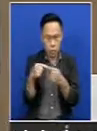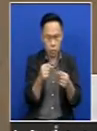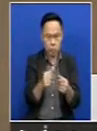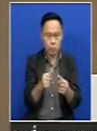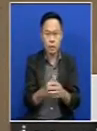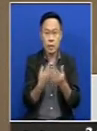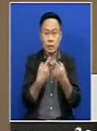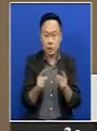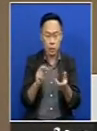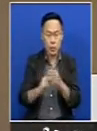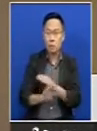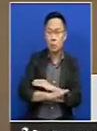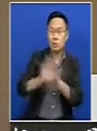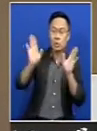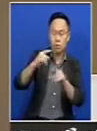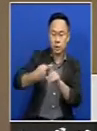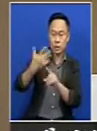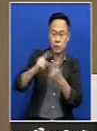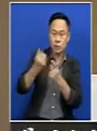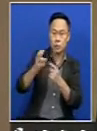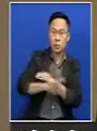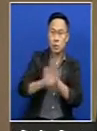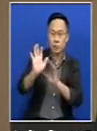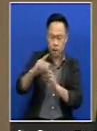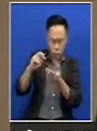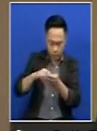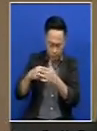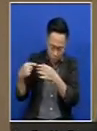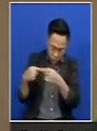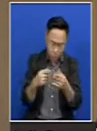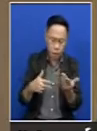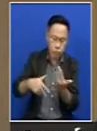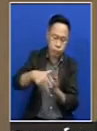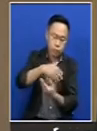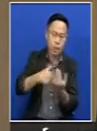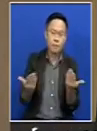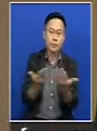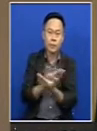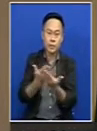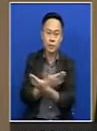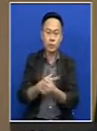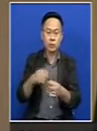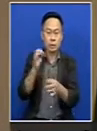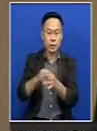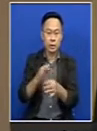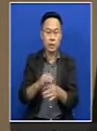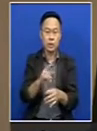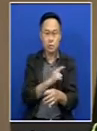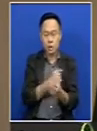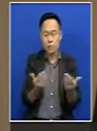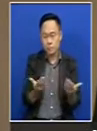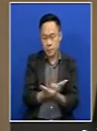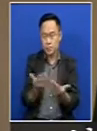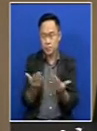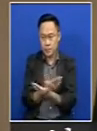จุบันนะคะไม่ใช่วันที่16พฤษภาปั๊บใช้ไม่ได้ไม่ใช่นะคะก็จะยังใช้ได้ไปเรื่อยๆโดยธนาคารพาณิชย์เนี่ยจะ